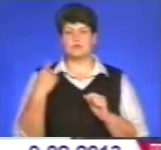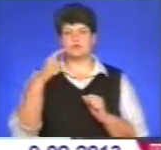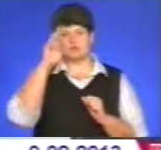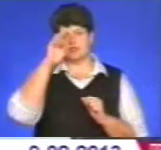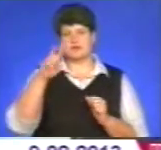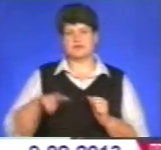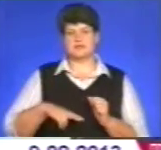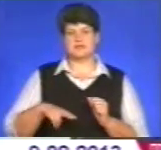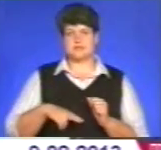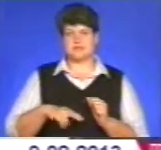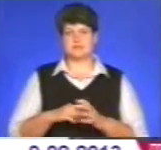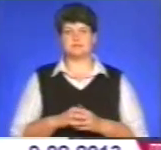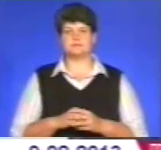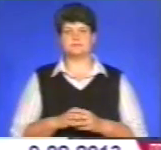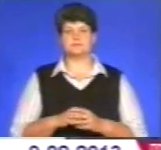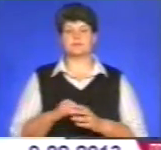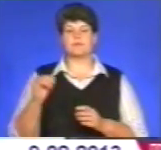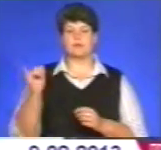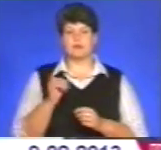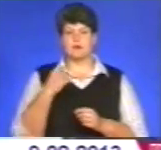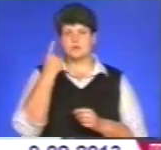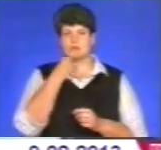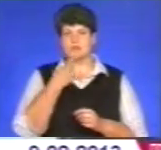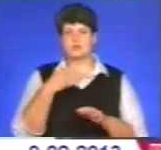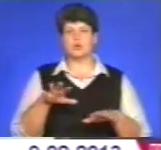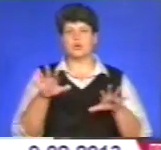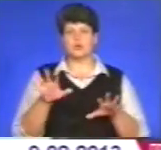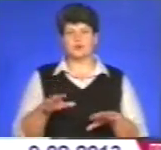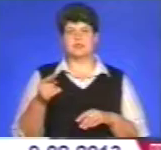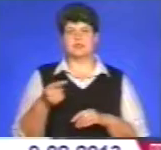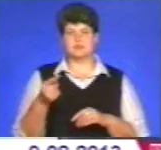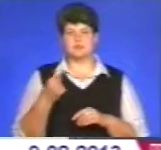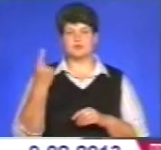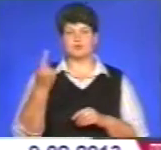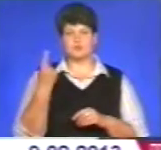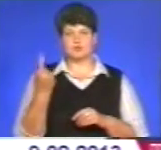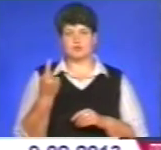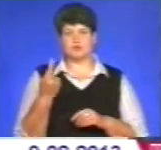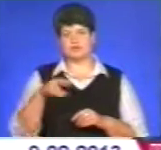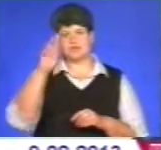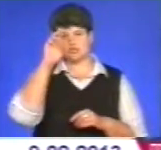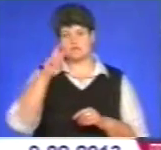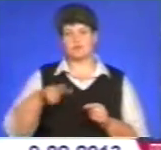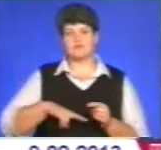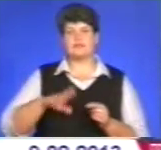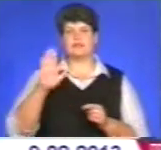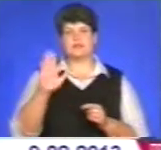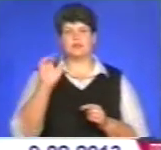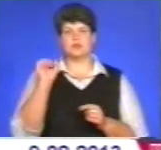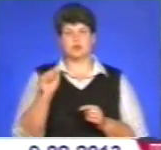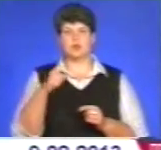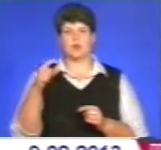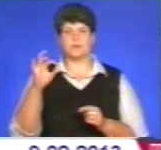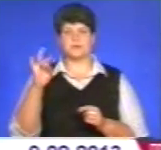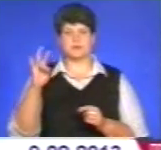державної адміністрації, і особисто голові Тернопільської обласної державної адміністрації Валентину Антоновичу